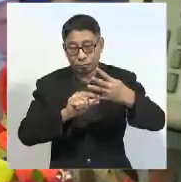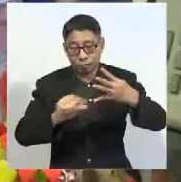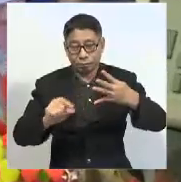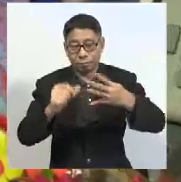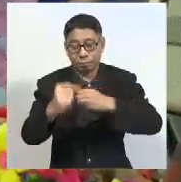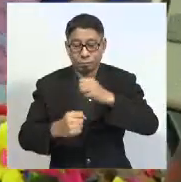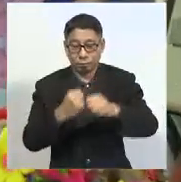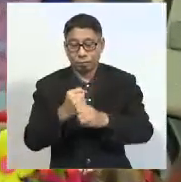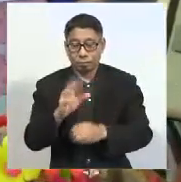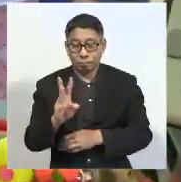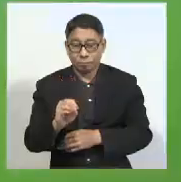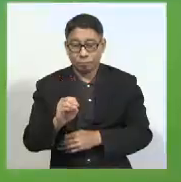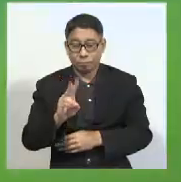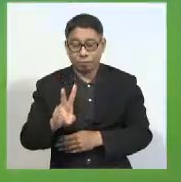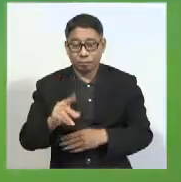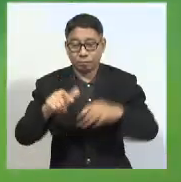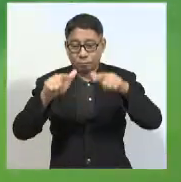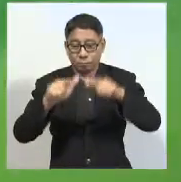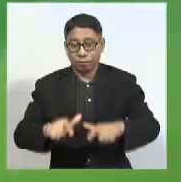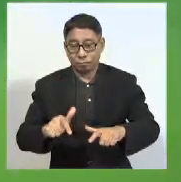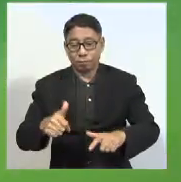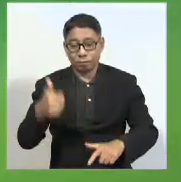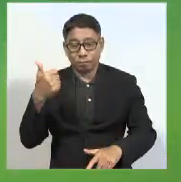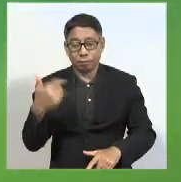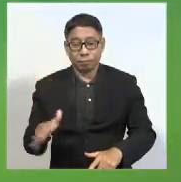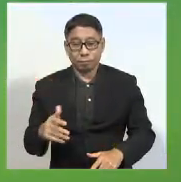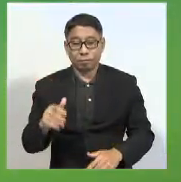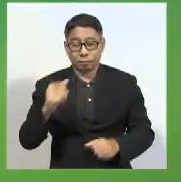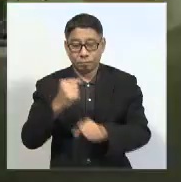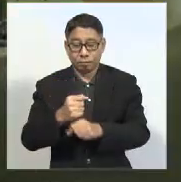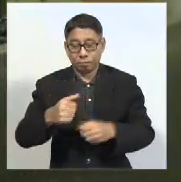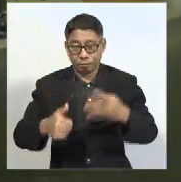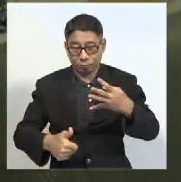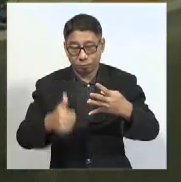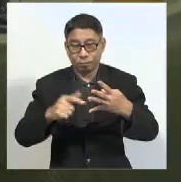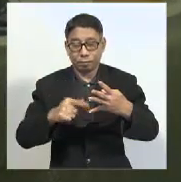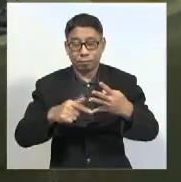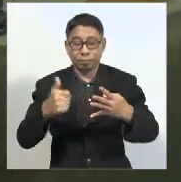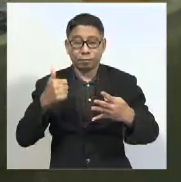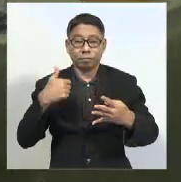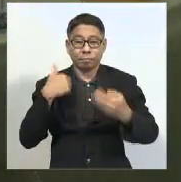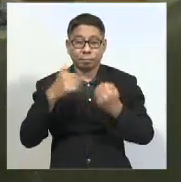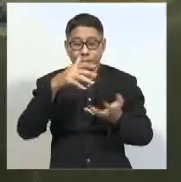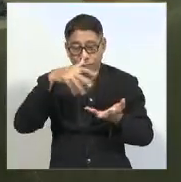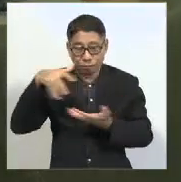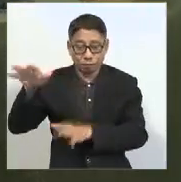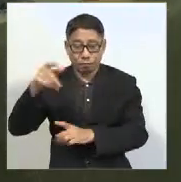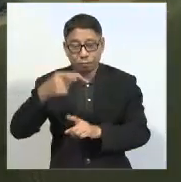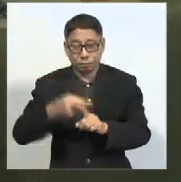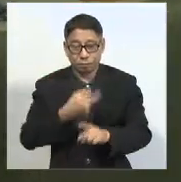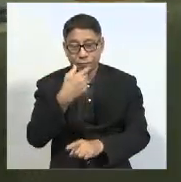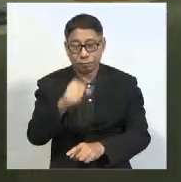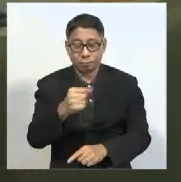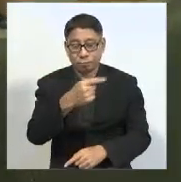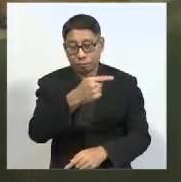ของปี62จะไม่ชะลอตัวลงไปอีกและจะทำได้ดีกว่าไตรมาสที่แล้วส่วนเรื่องของการส่งออกเดือนตุลาคม